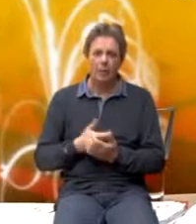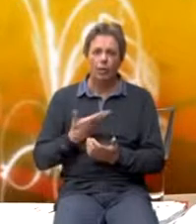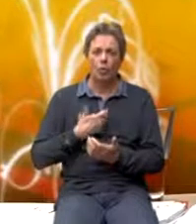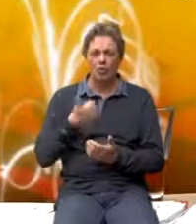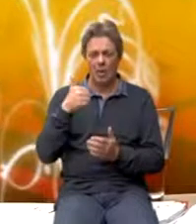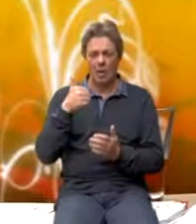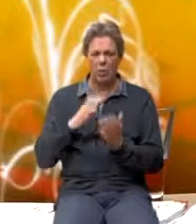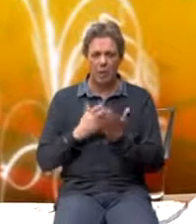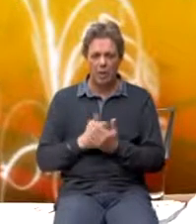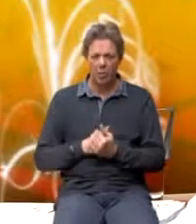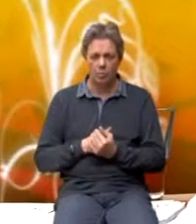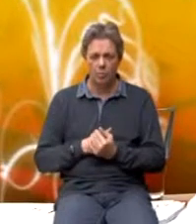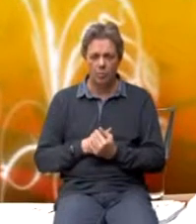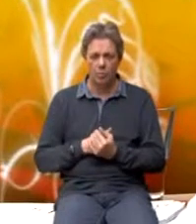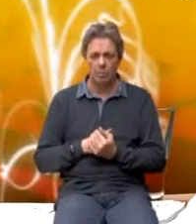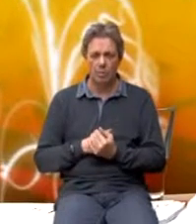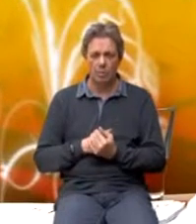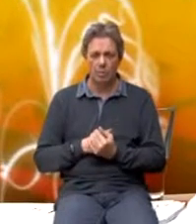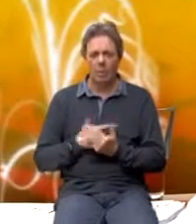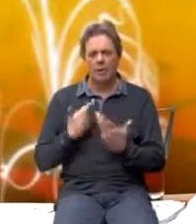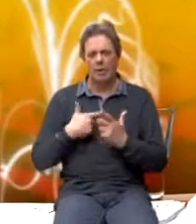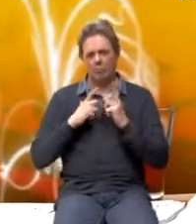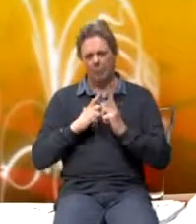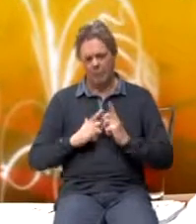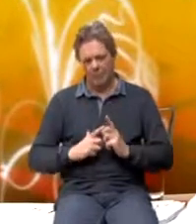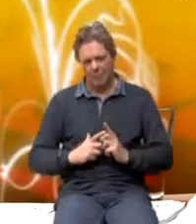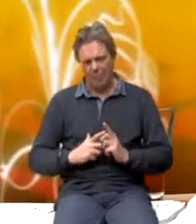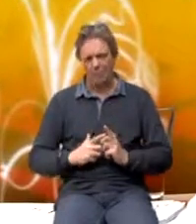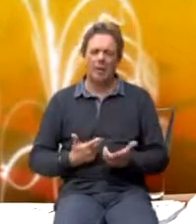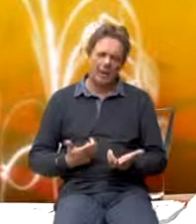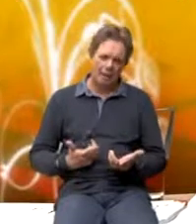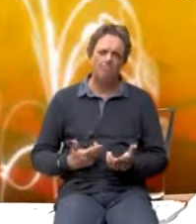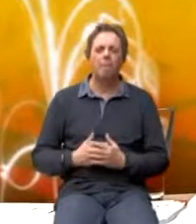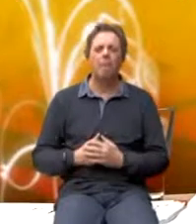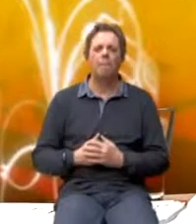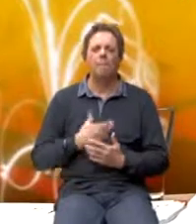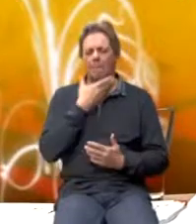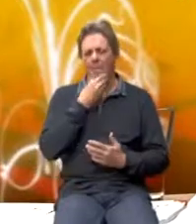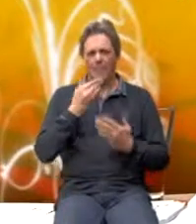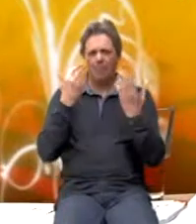ćete jednu knjigu da malo olabavite svoj život u odnosu na hormone. Poštovanje vam,